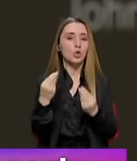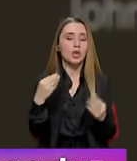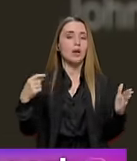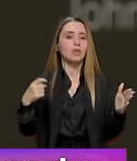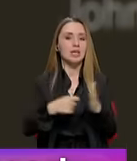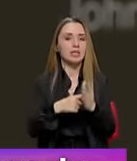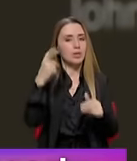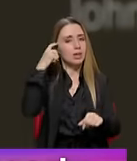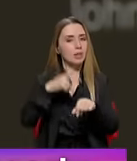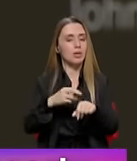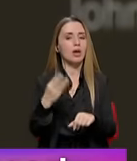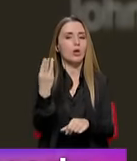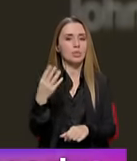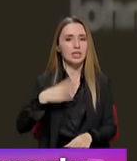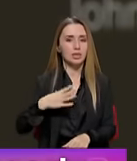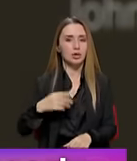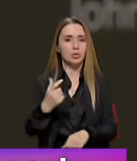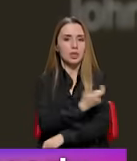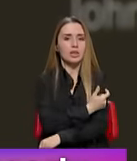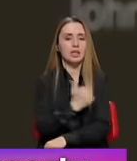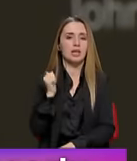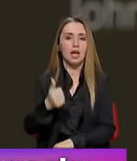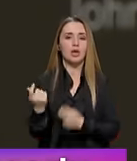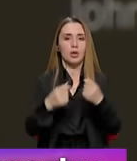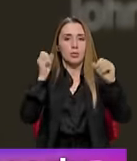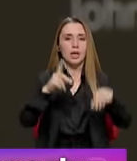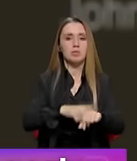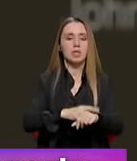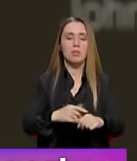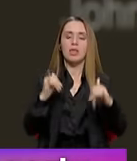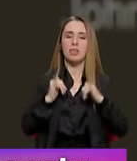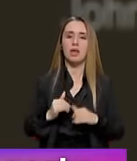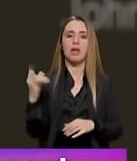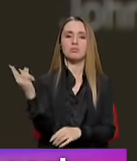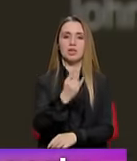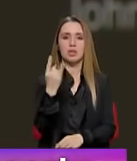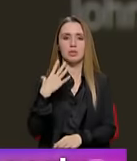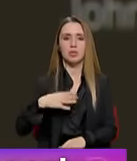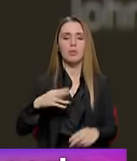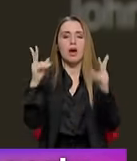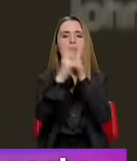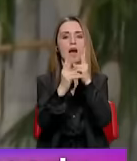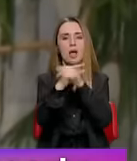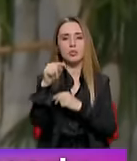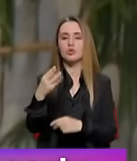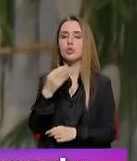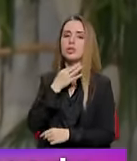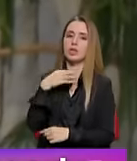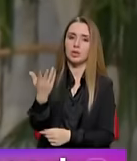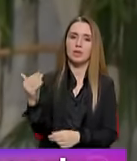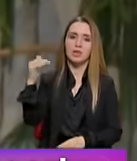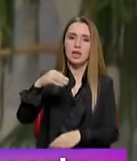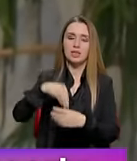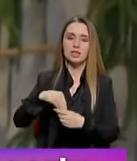bırakmak Kızılay'da da yarın göreve bırakınca rahat bir şekilde anlaşı gezmek en büyük hayalim odur efendim çok teşekkür ederim